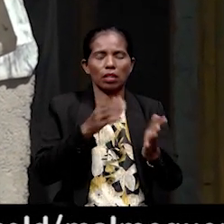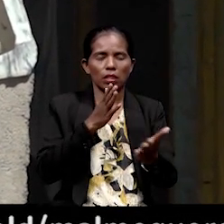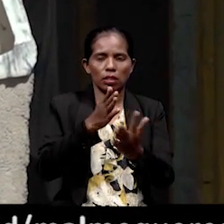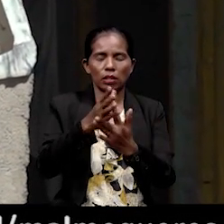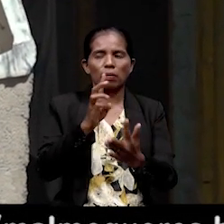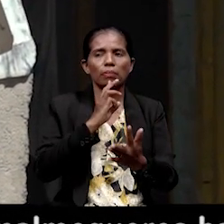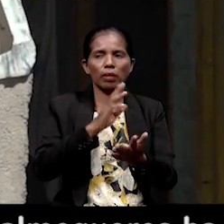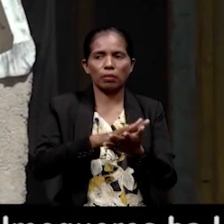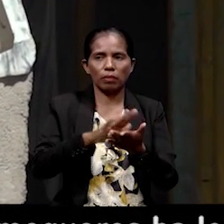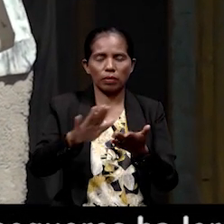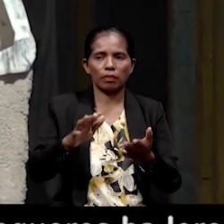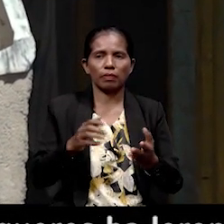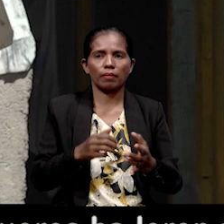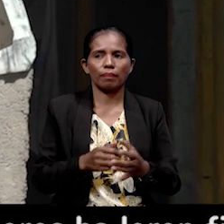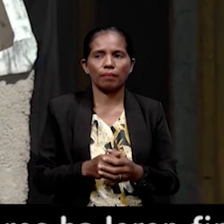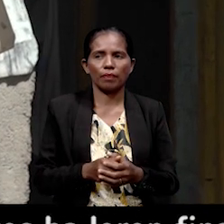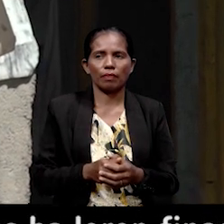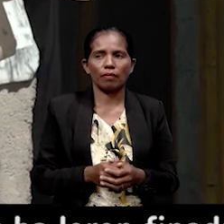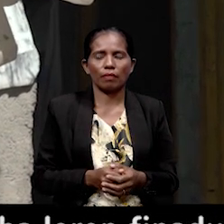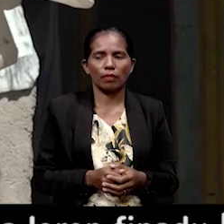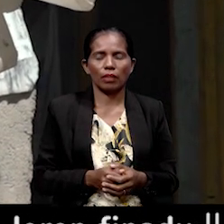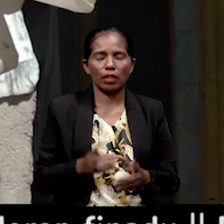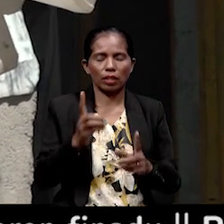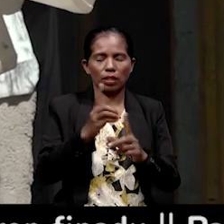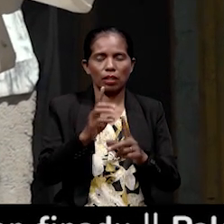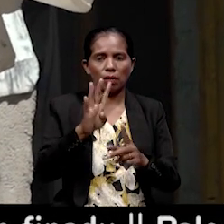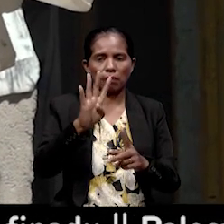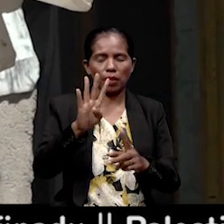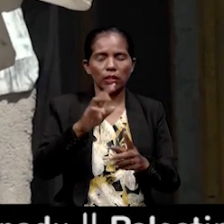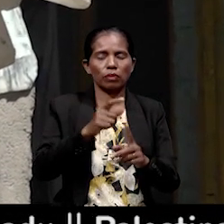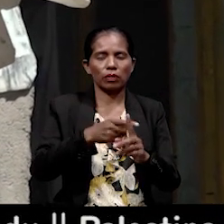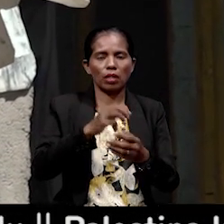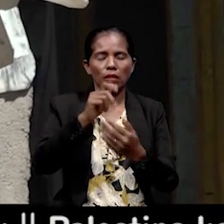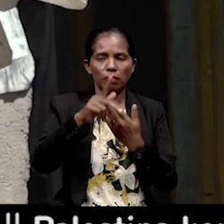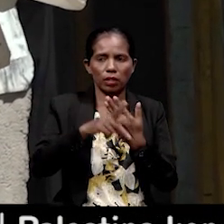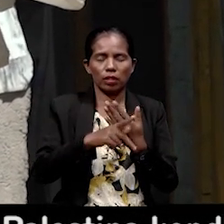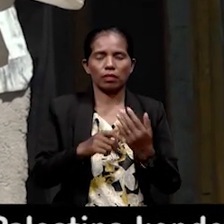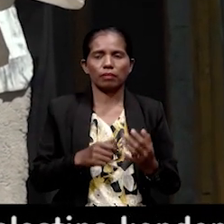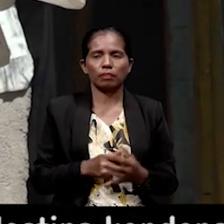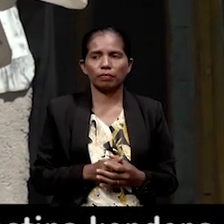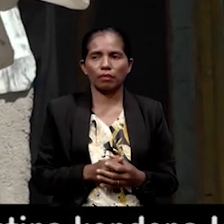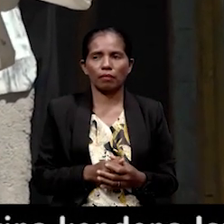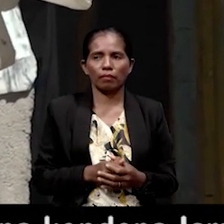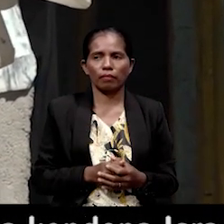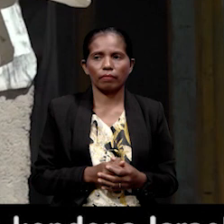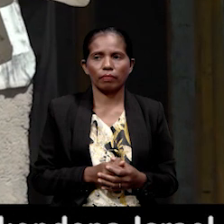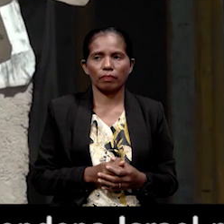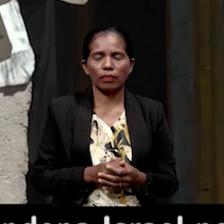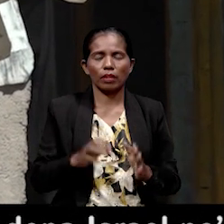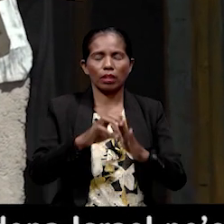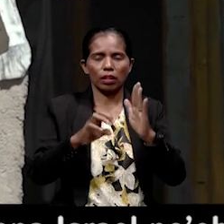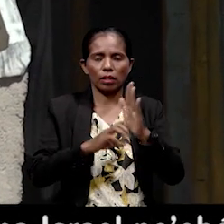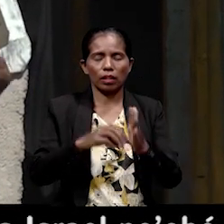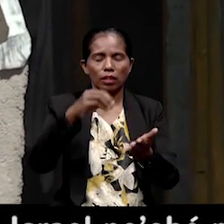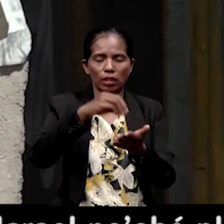bemos. Iha fu na lau sia akontesi ya dia 4 ne husi parte estado tau duni